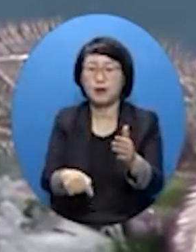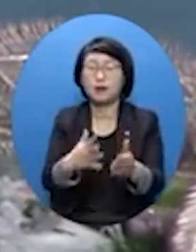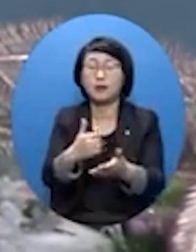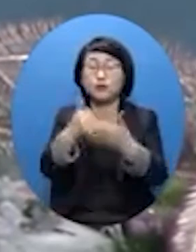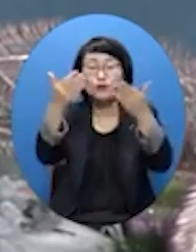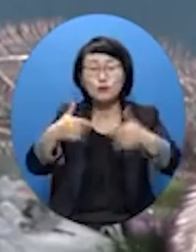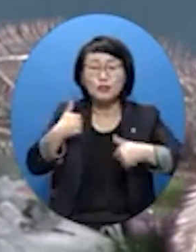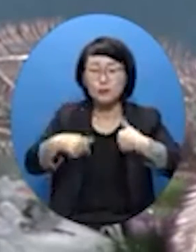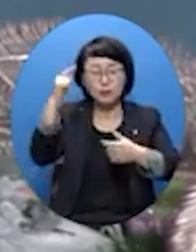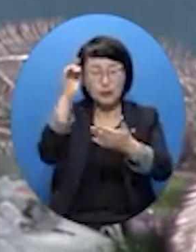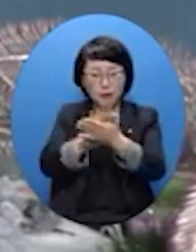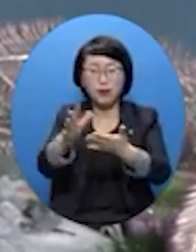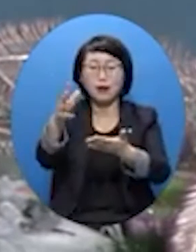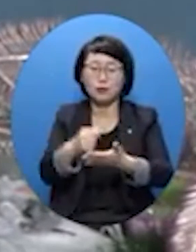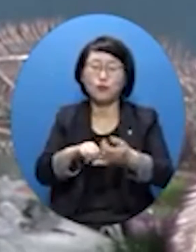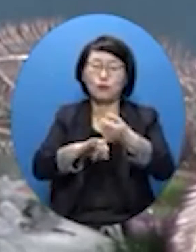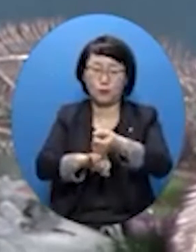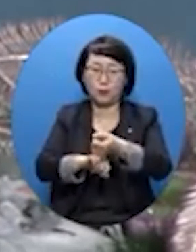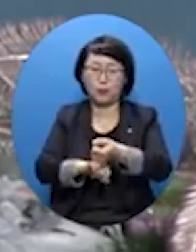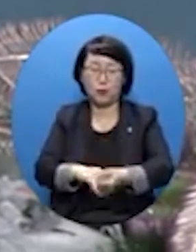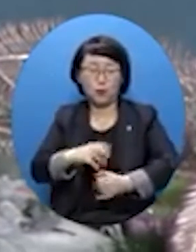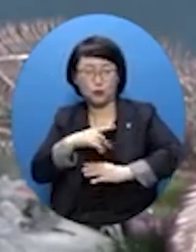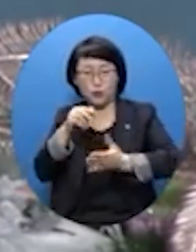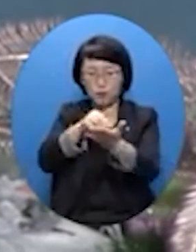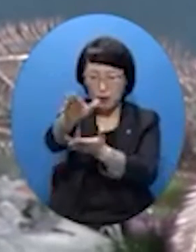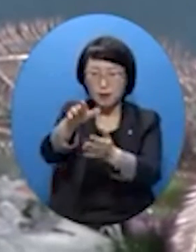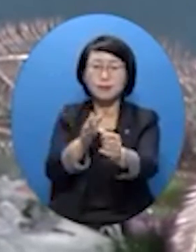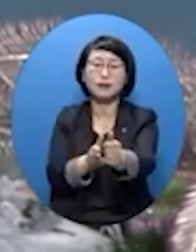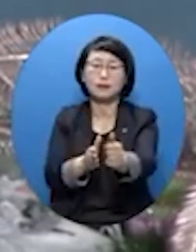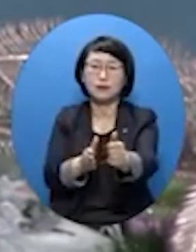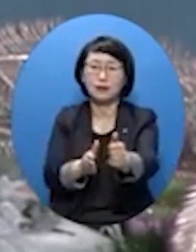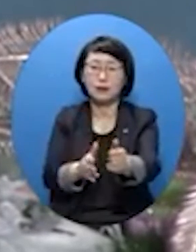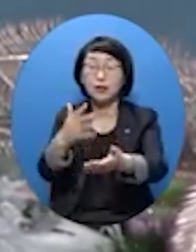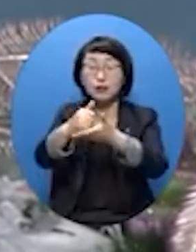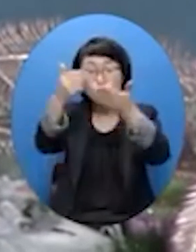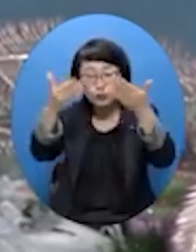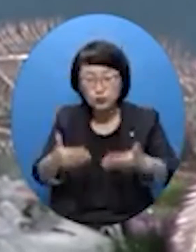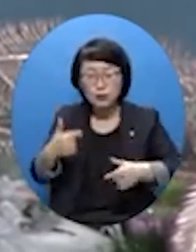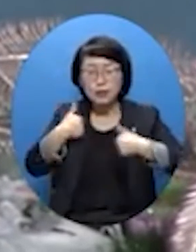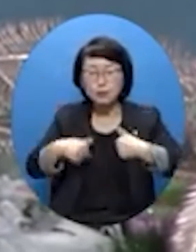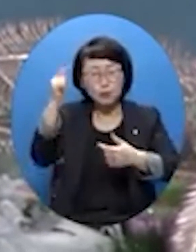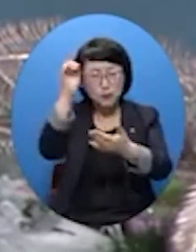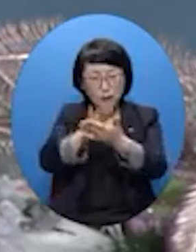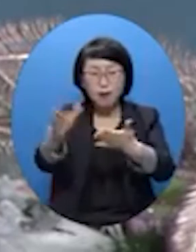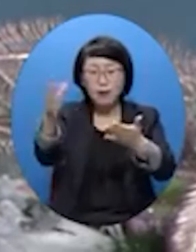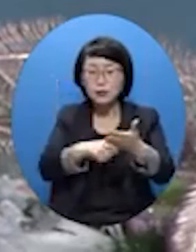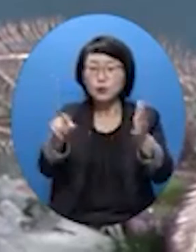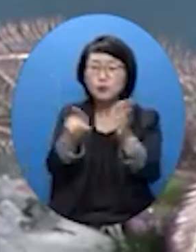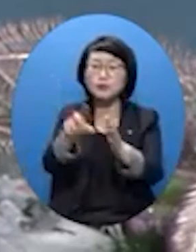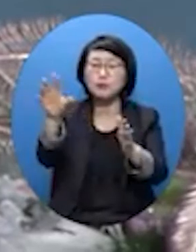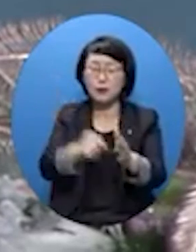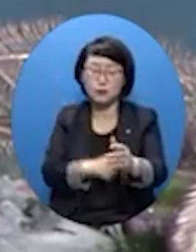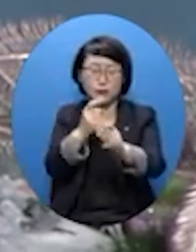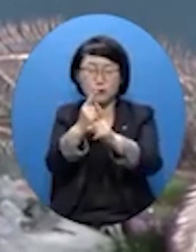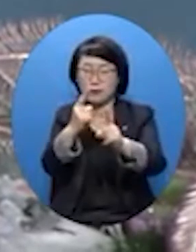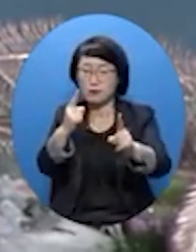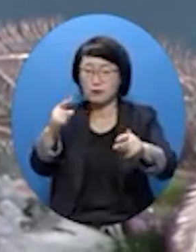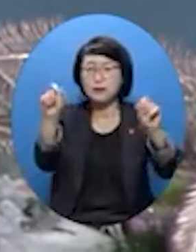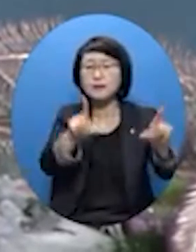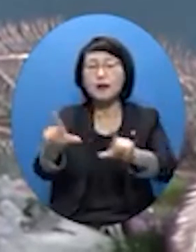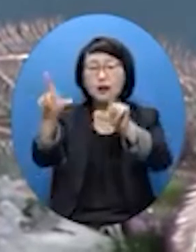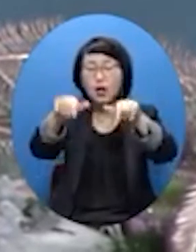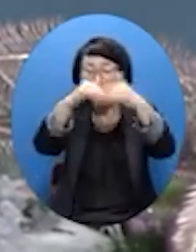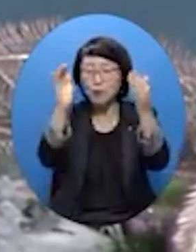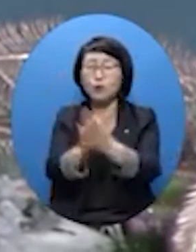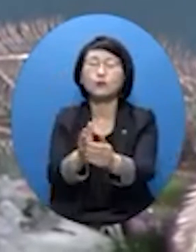주님 주신 기쁨과 평안함이 있어야 됩니다. 두려움을 물려치시기 바랍니다. 주님 주신 기쁨과 평안함을 가지고 믿음으로 승리의 삶을 살아가는